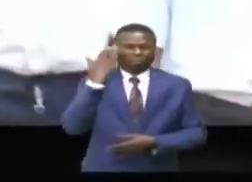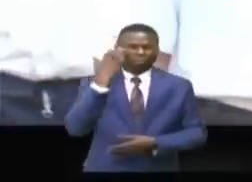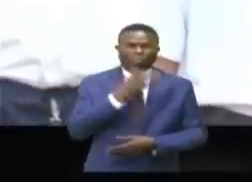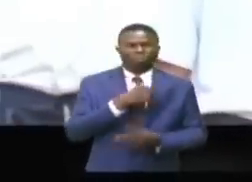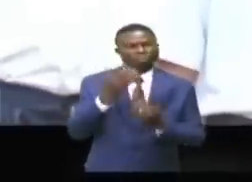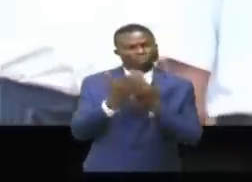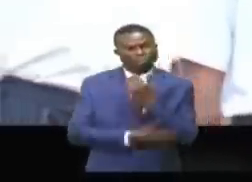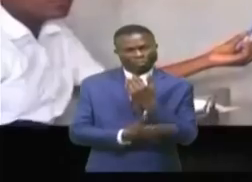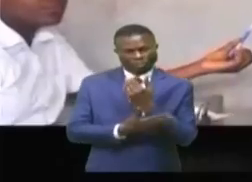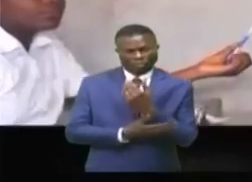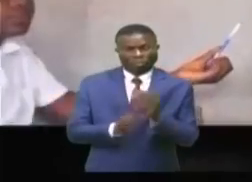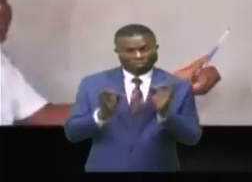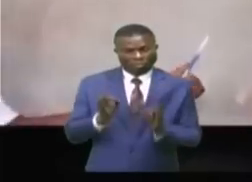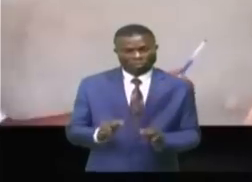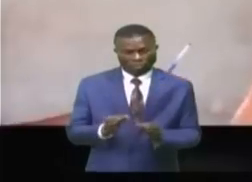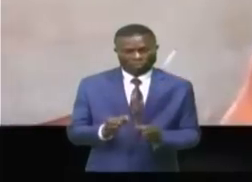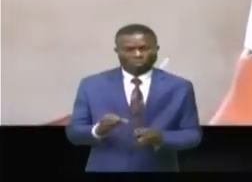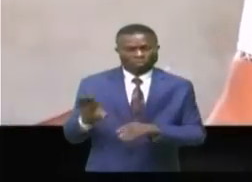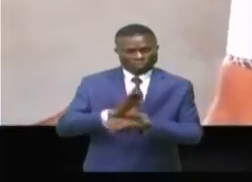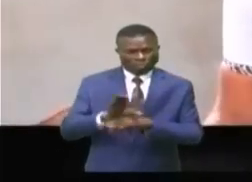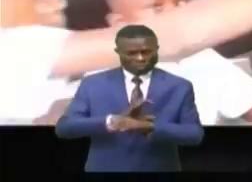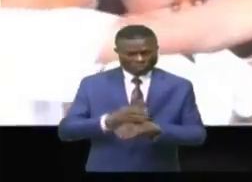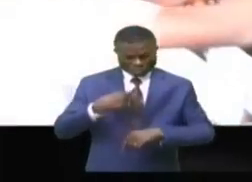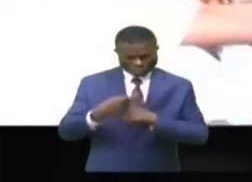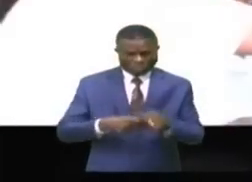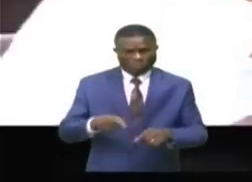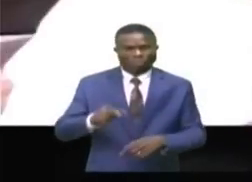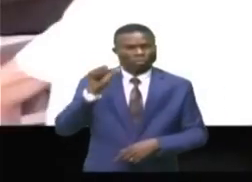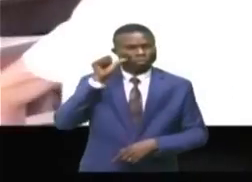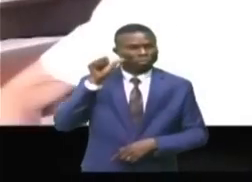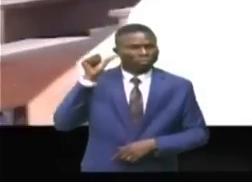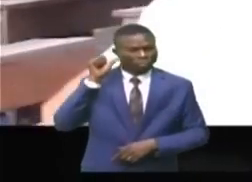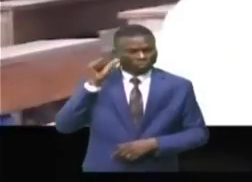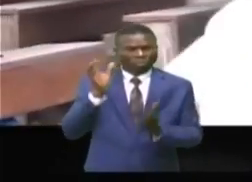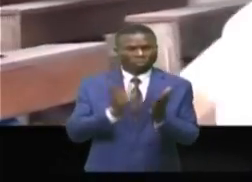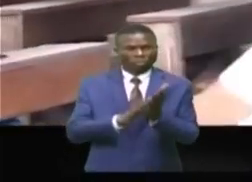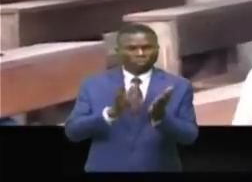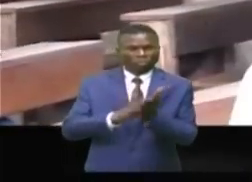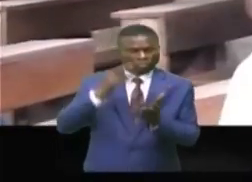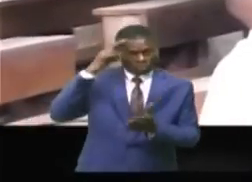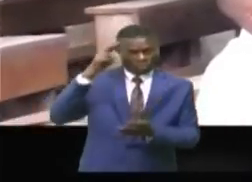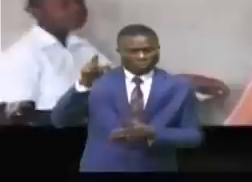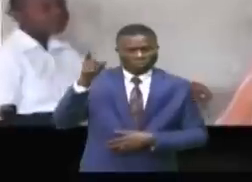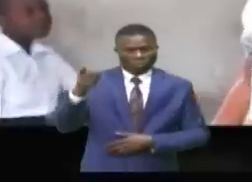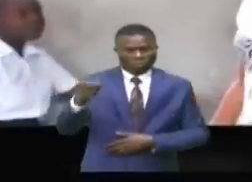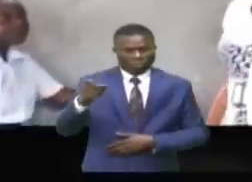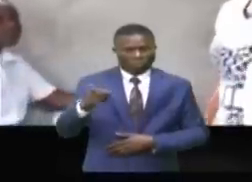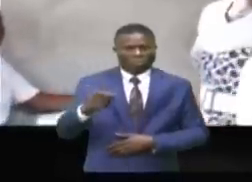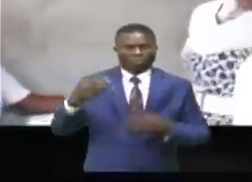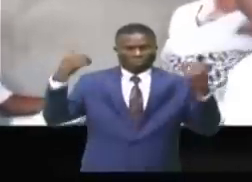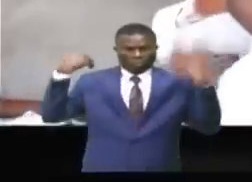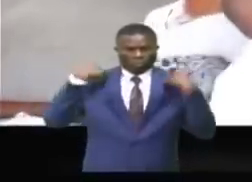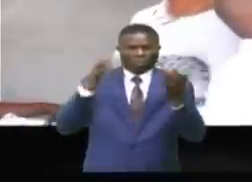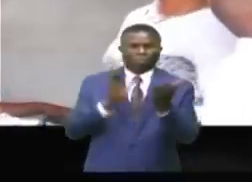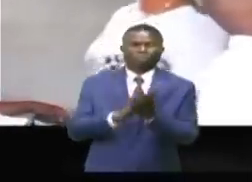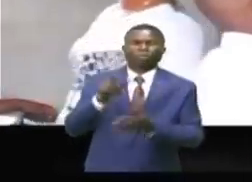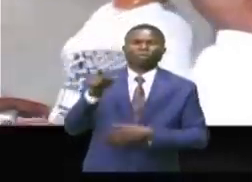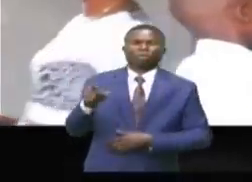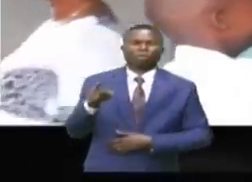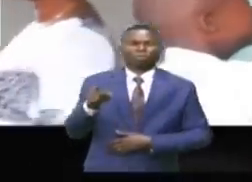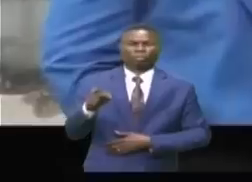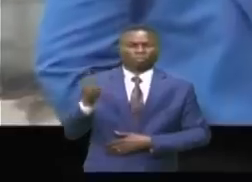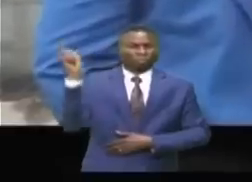tienne, les cours ont été dispensés ce premier jour de classe ici au complexe scolaire Mpoutou. Le promoteur de cet établissement,